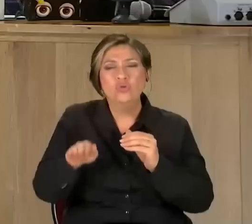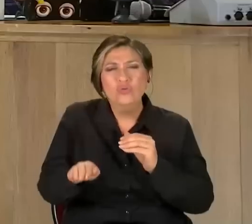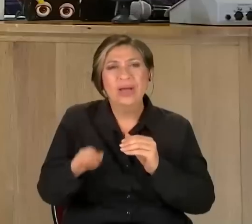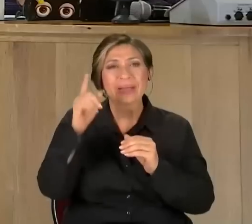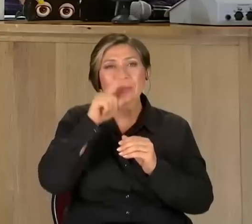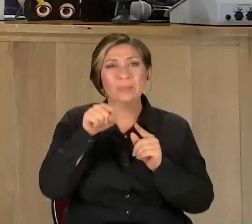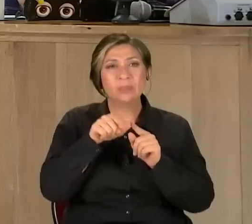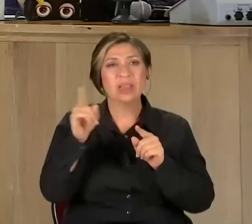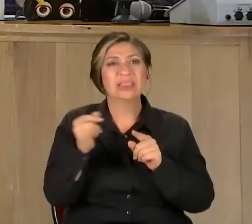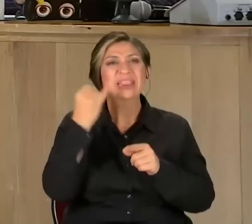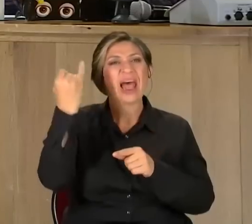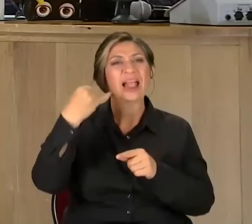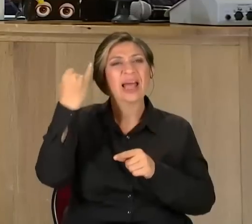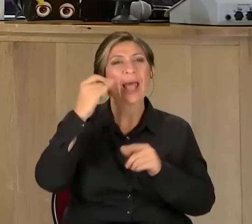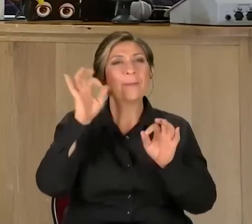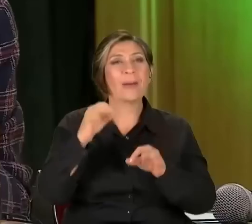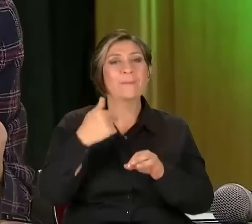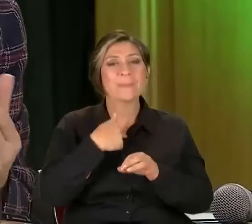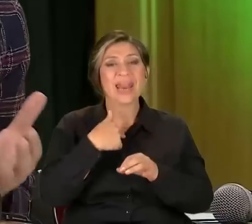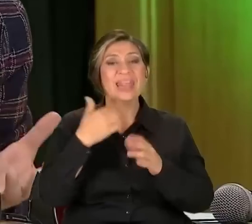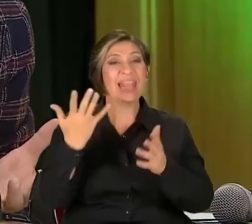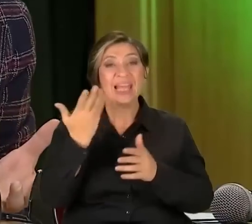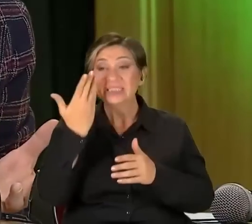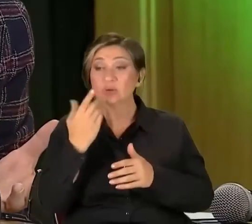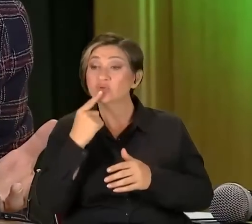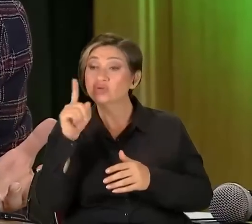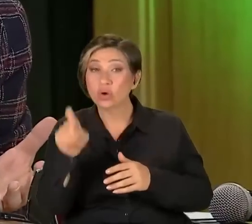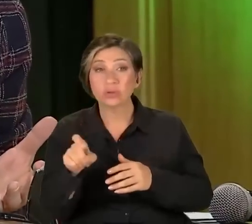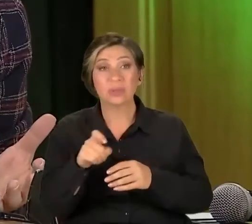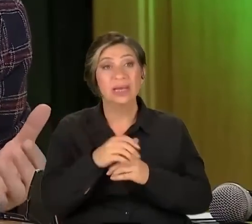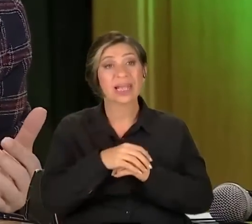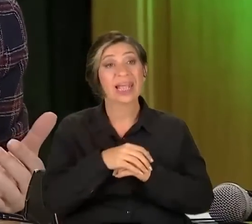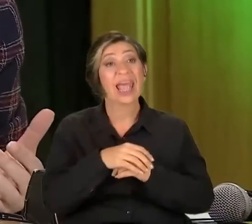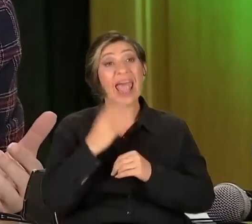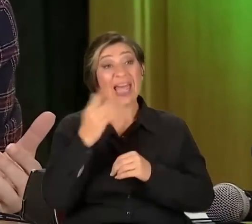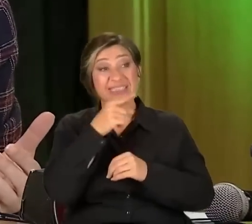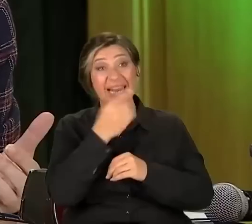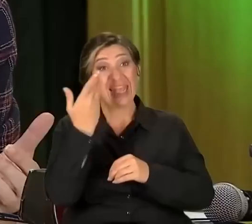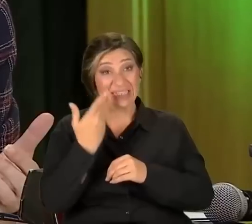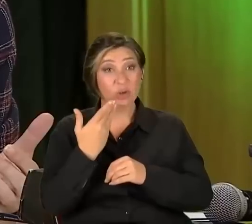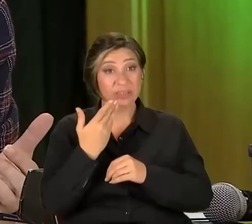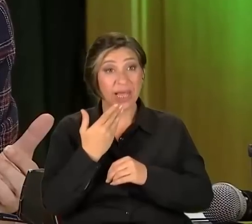beri bununla dalga geçer. Ve her seferinde ben ne izliyorsun diye sorduğumda